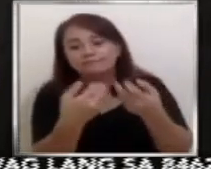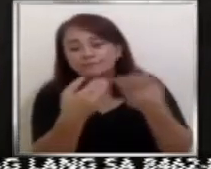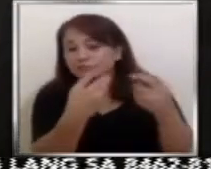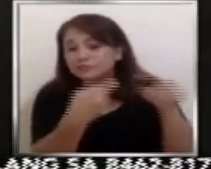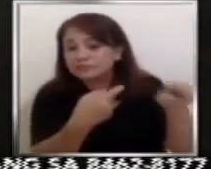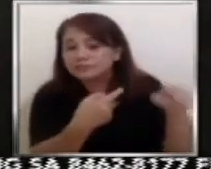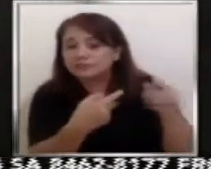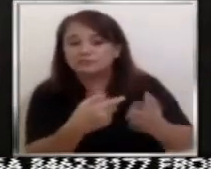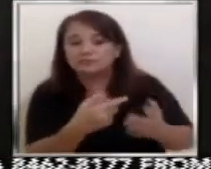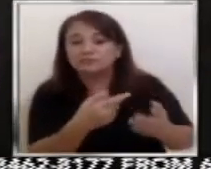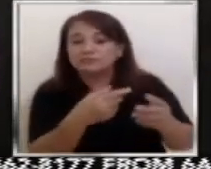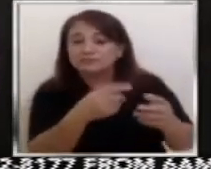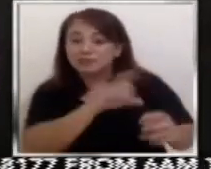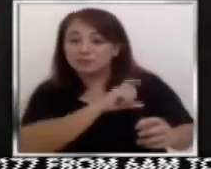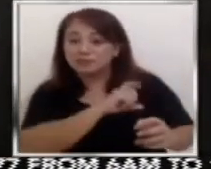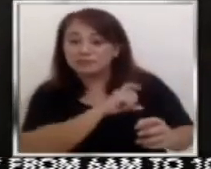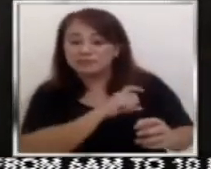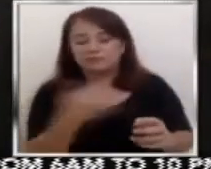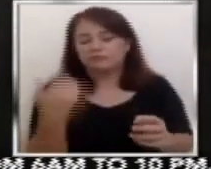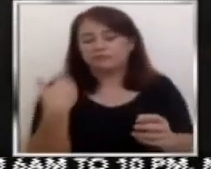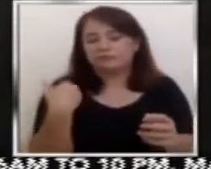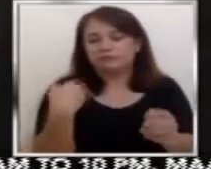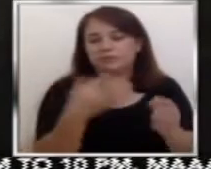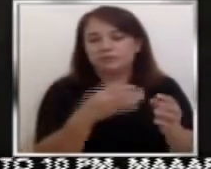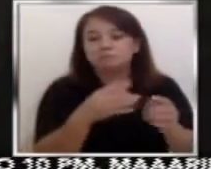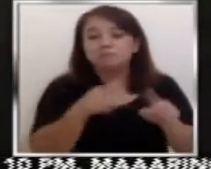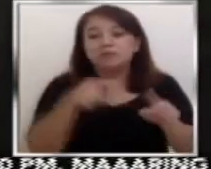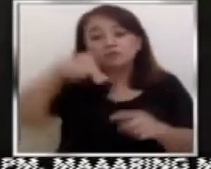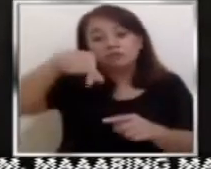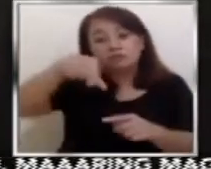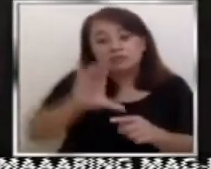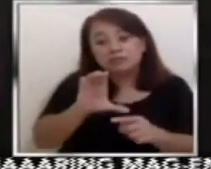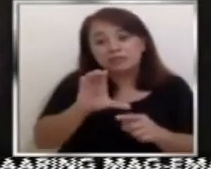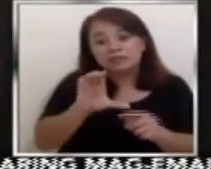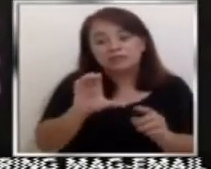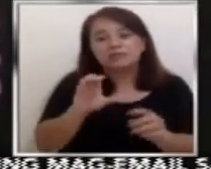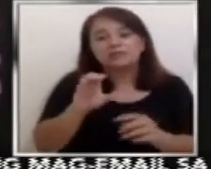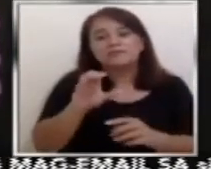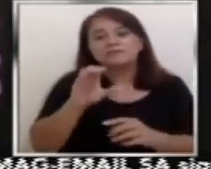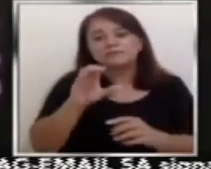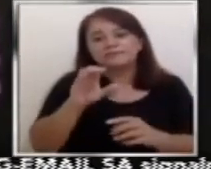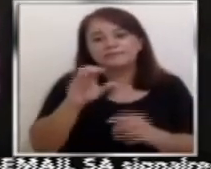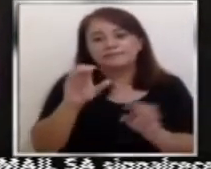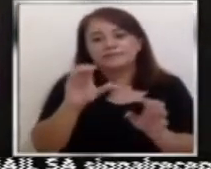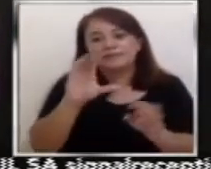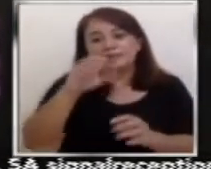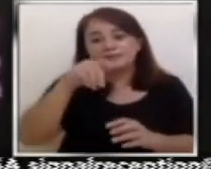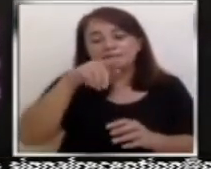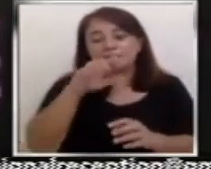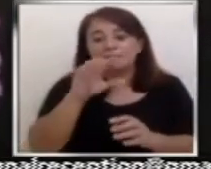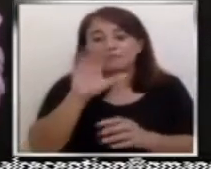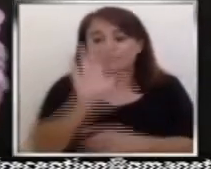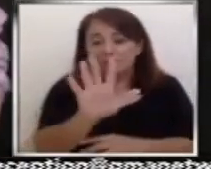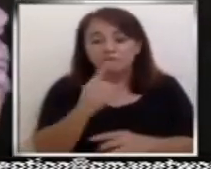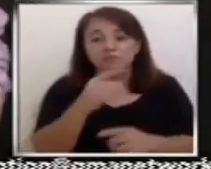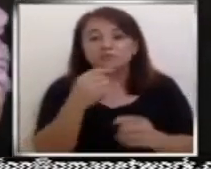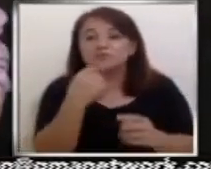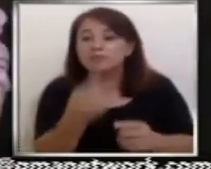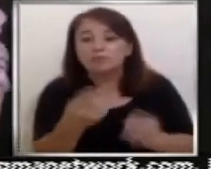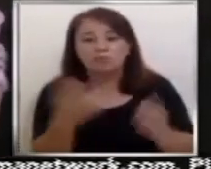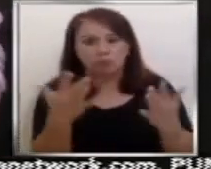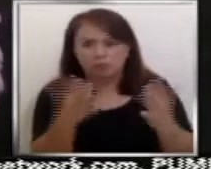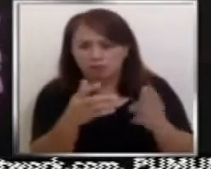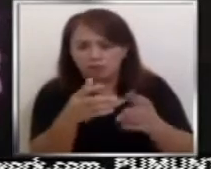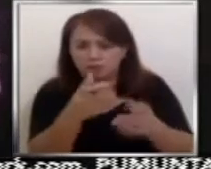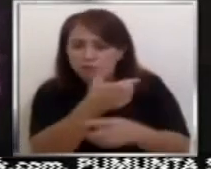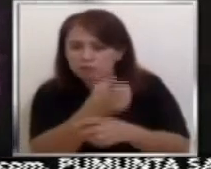rin itinanggi ng QCPD Station 5 ang alegasyon ng pamilya na wala itong baril at ang desisyon daw ng pulis na